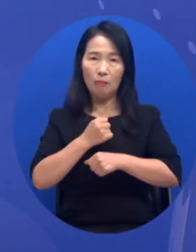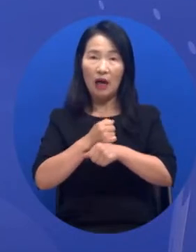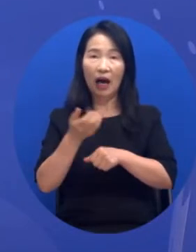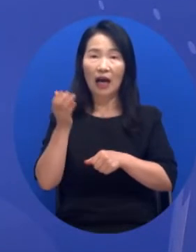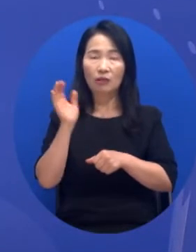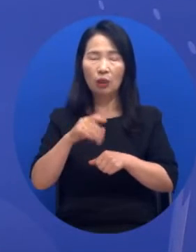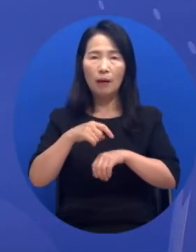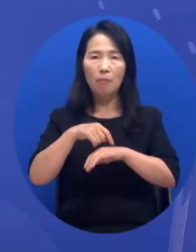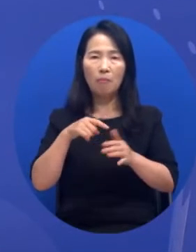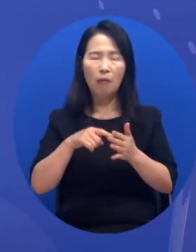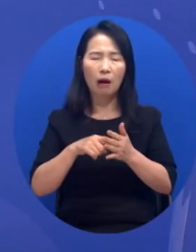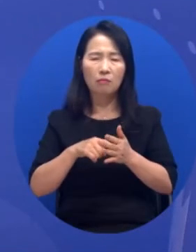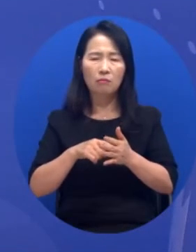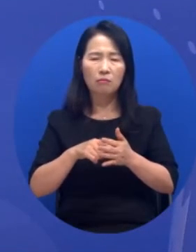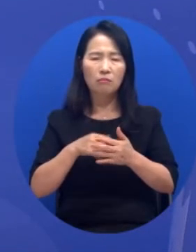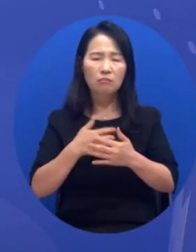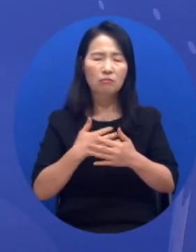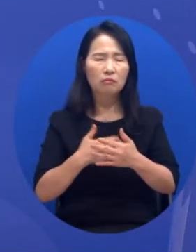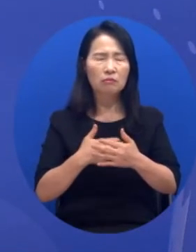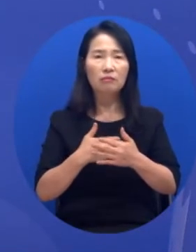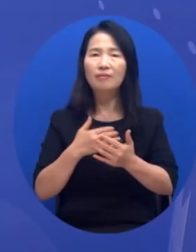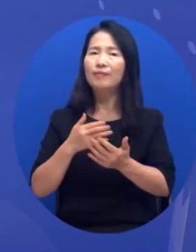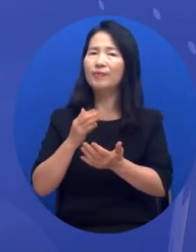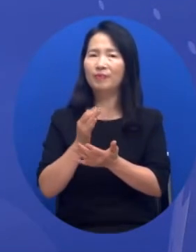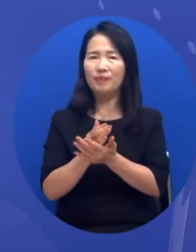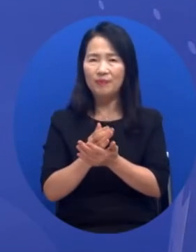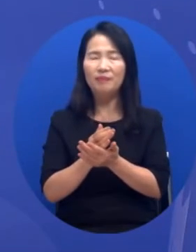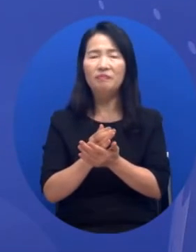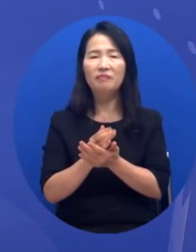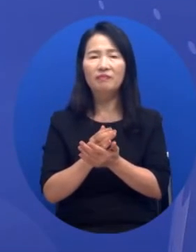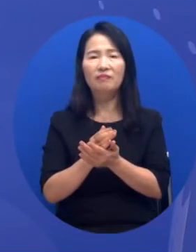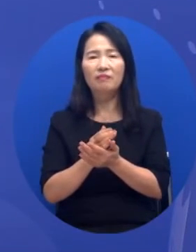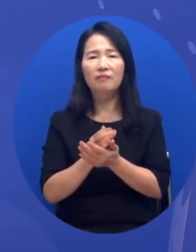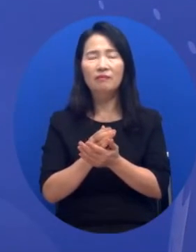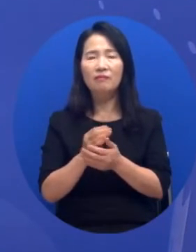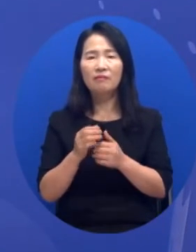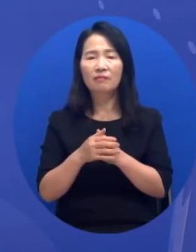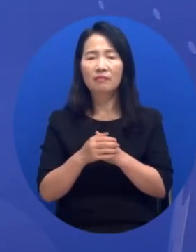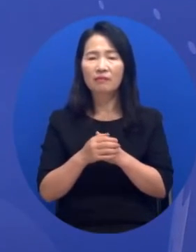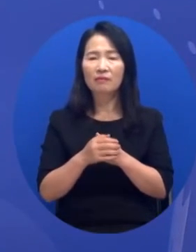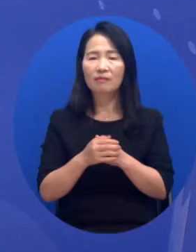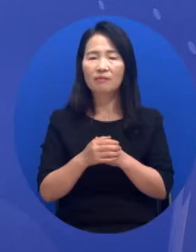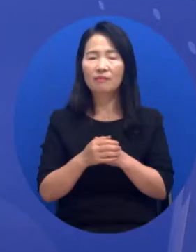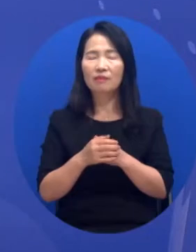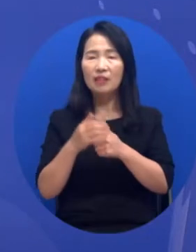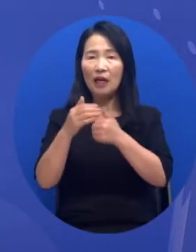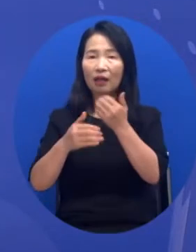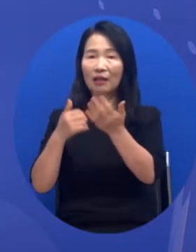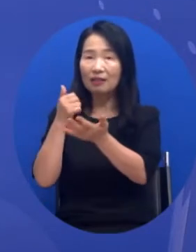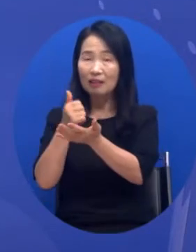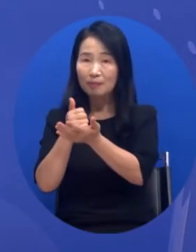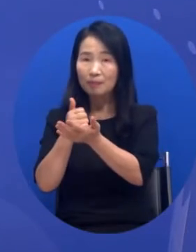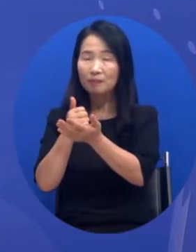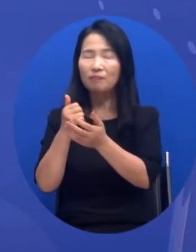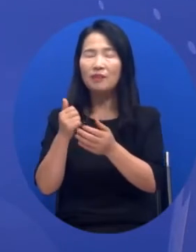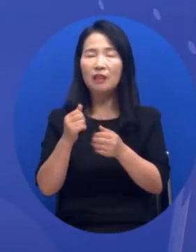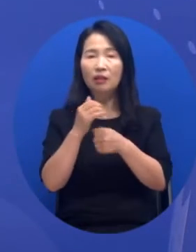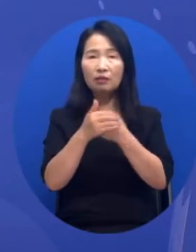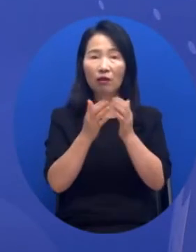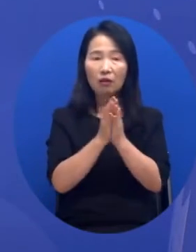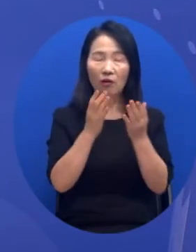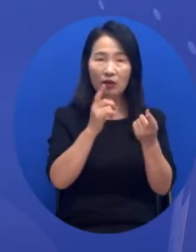쫄지 않았으면 좋겠습니다. 조심은 하되 쫄지 않았으면 참 좋겠다. 그 어떻게 가능할까? 하나님이 성경대로